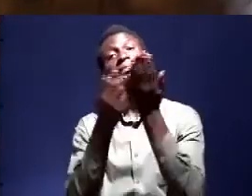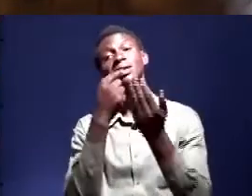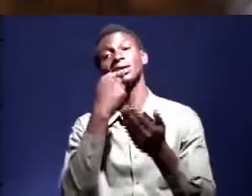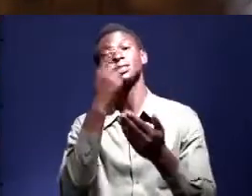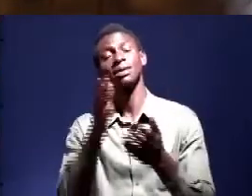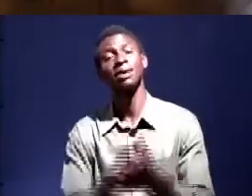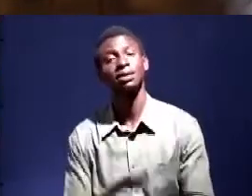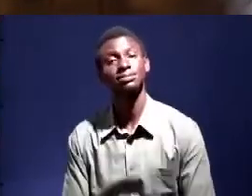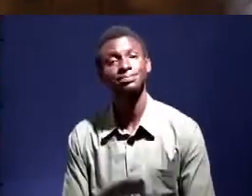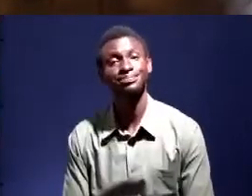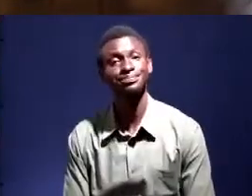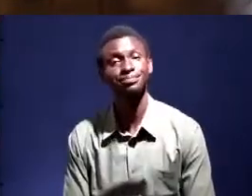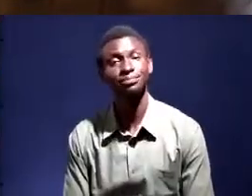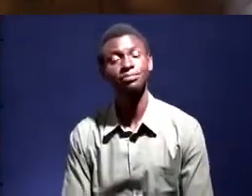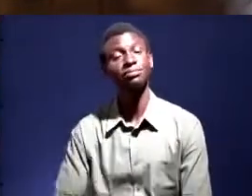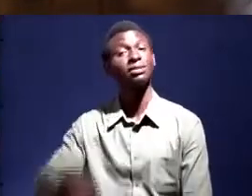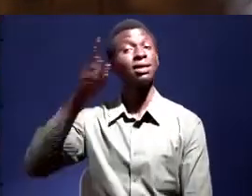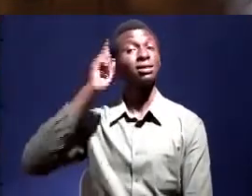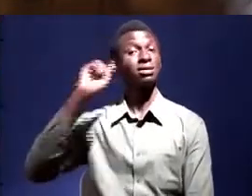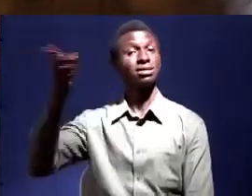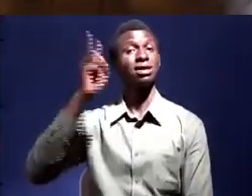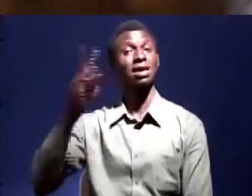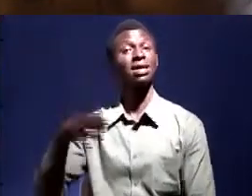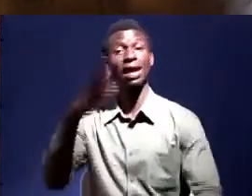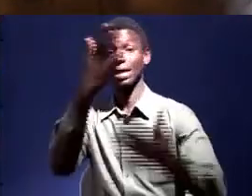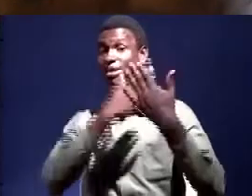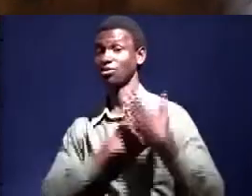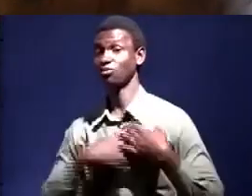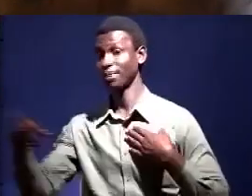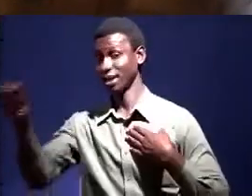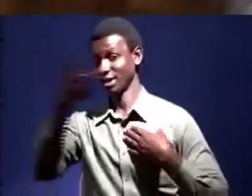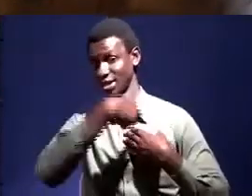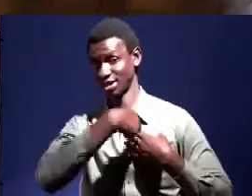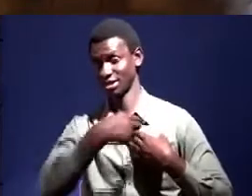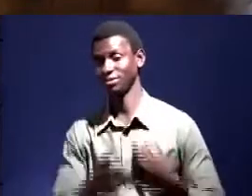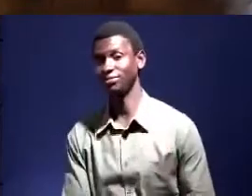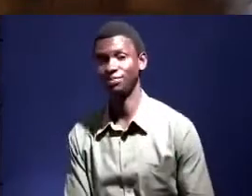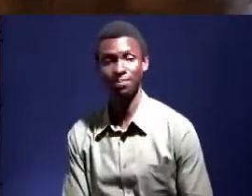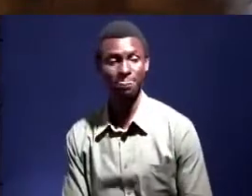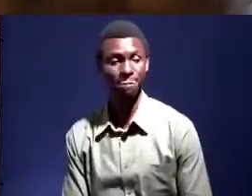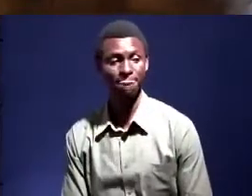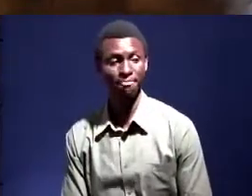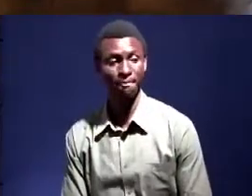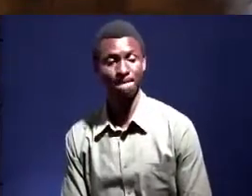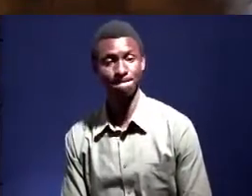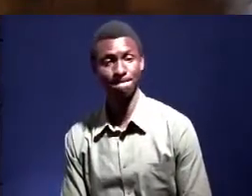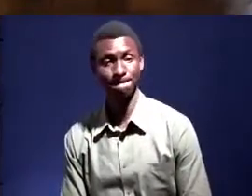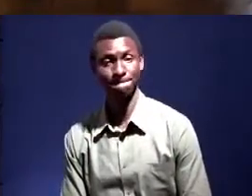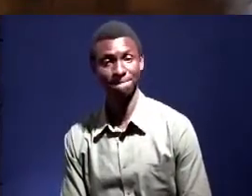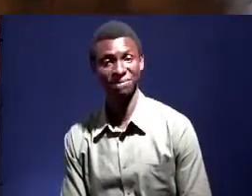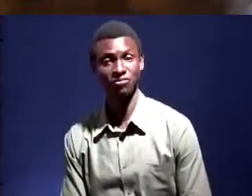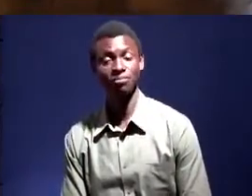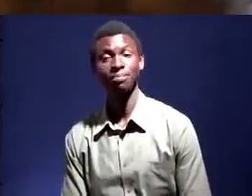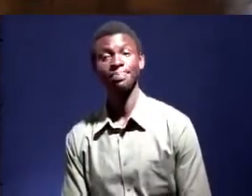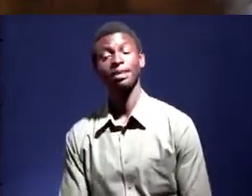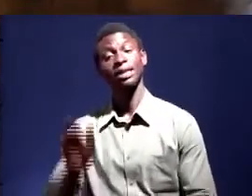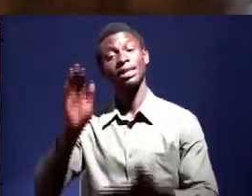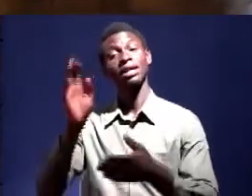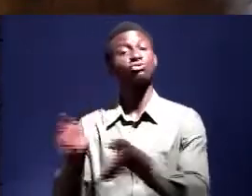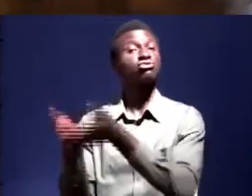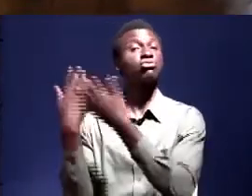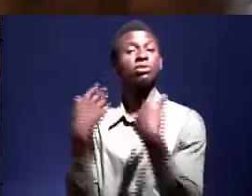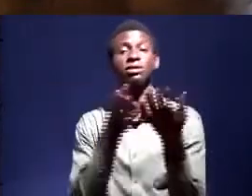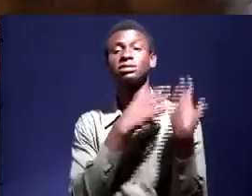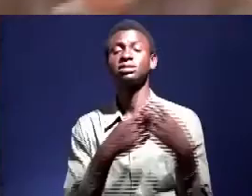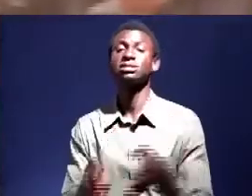him who loved us, yeye aliyetupenda, and washed us from our sins with his blood. Na kutuosha dhambi zetu